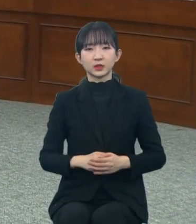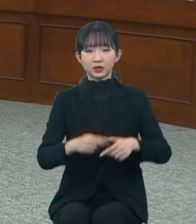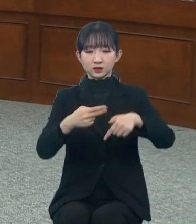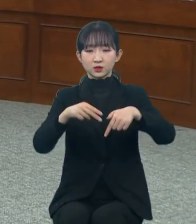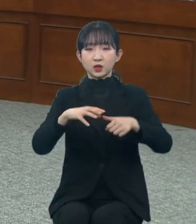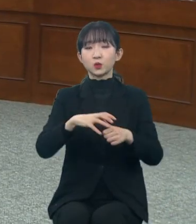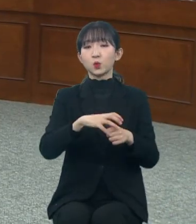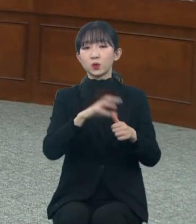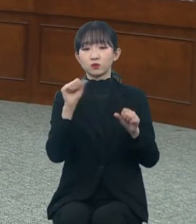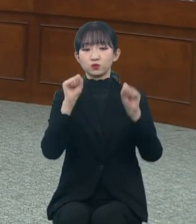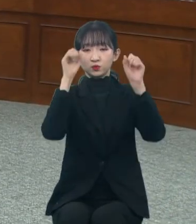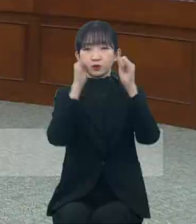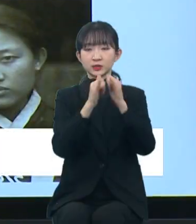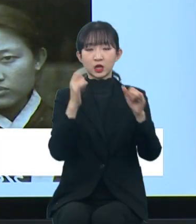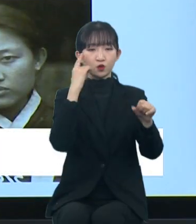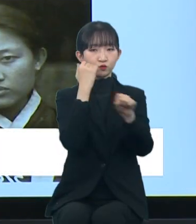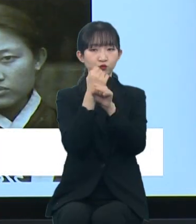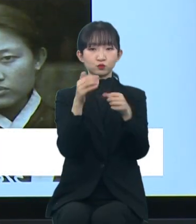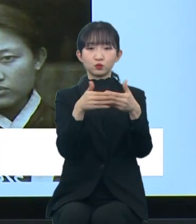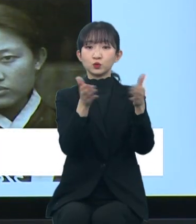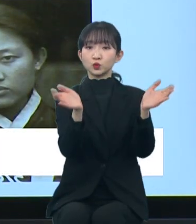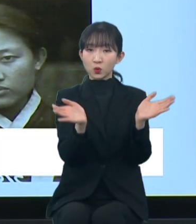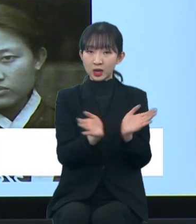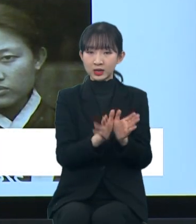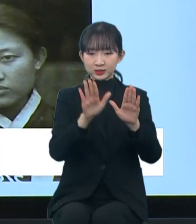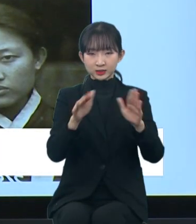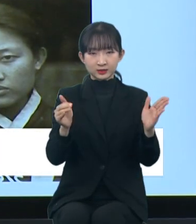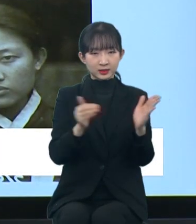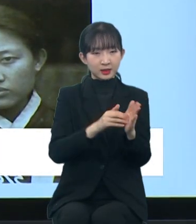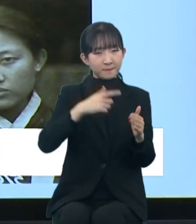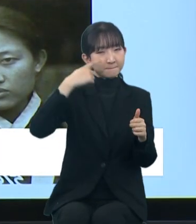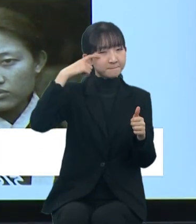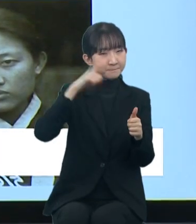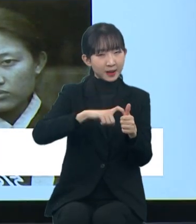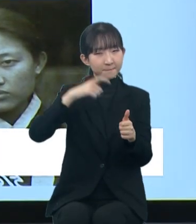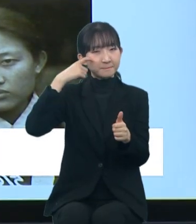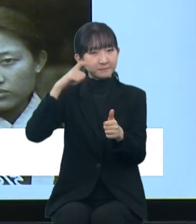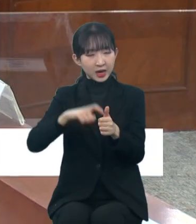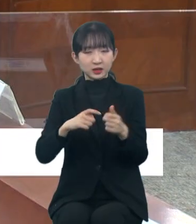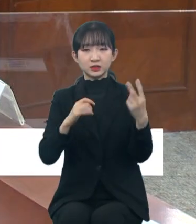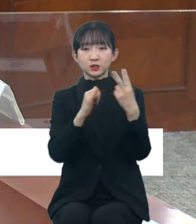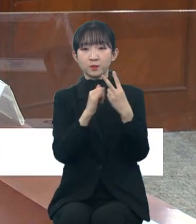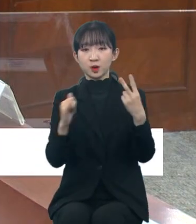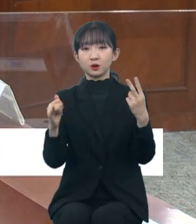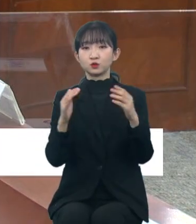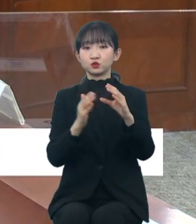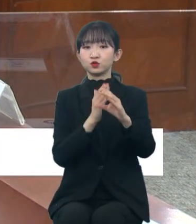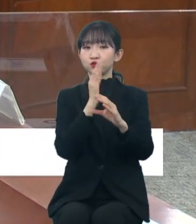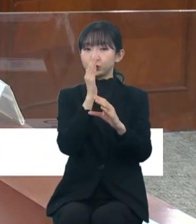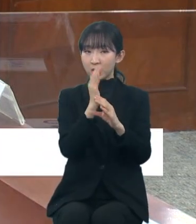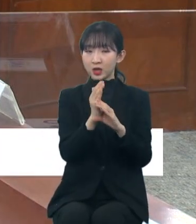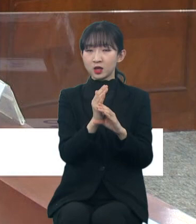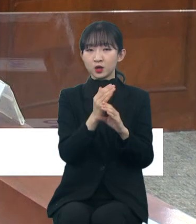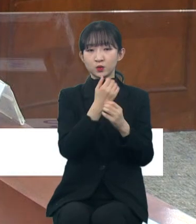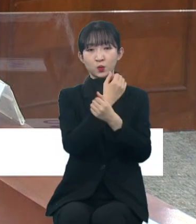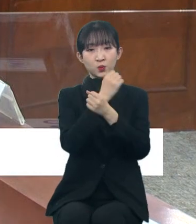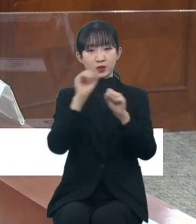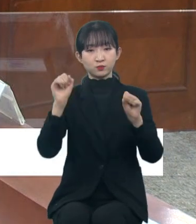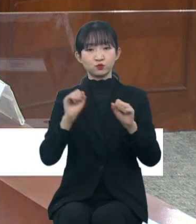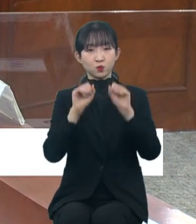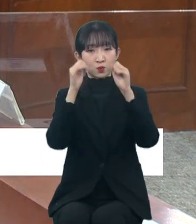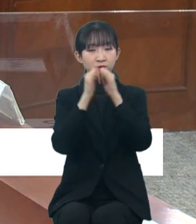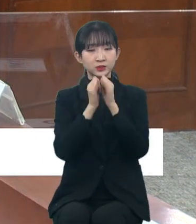독립운동사 연구소가 그동안 발굴해 독립유공자로 포상을 신청한 2천여 명 가운데 독립유공자로 선정된